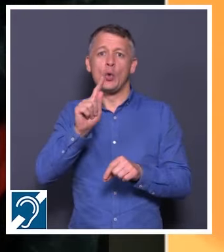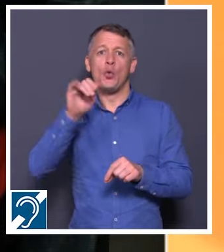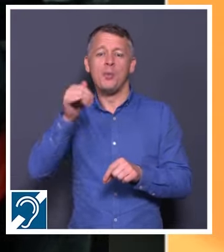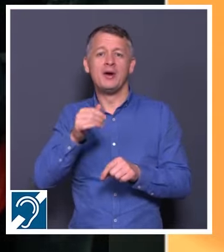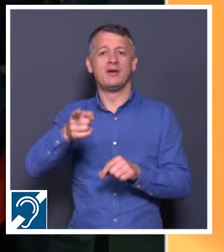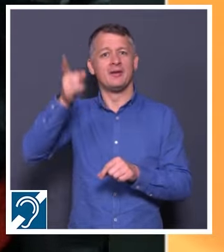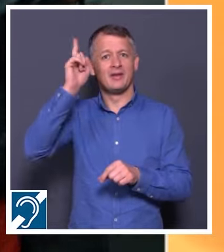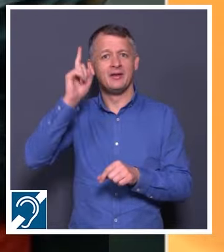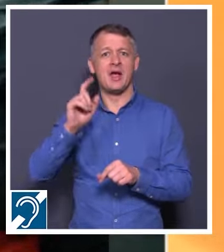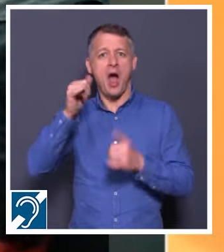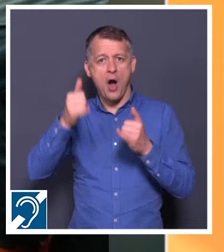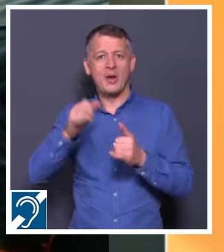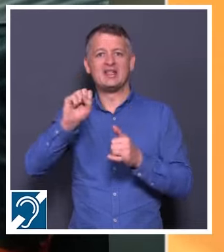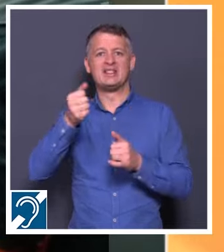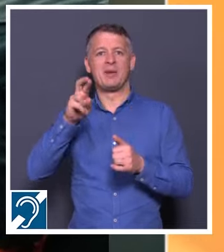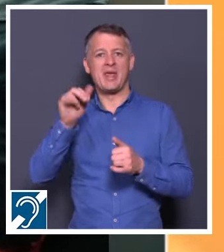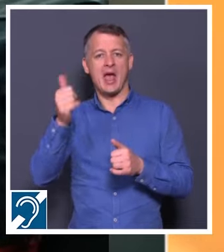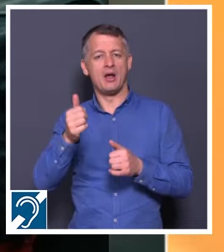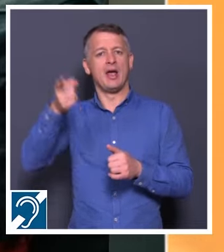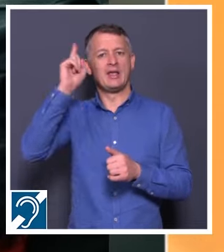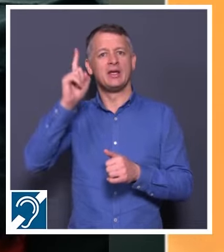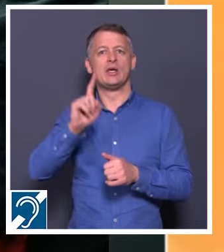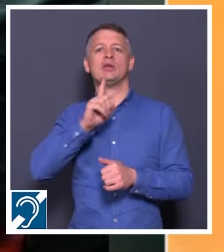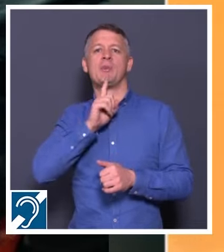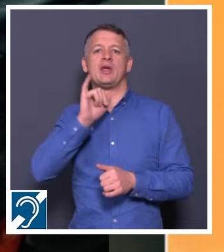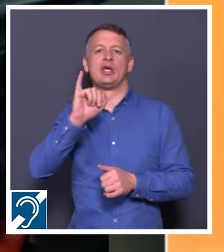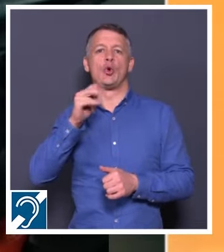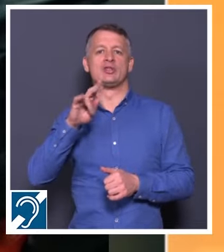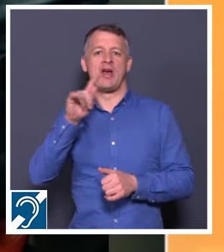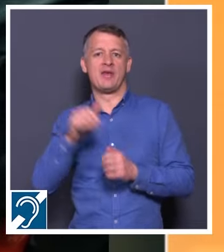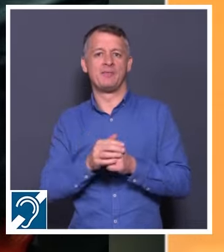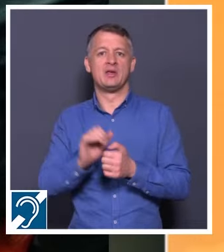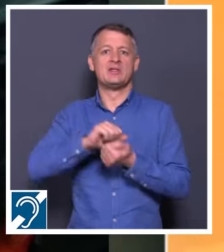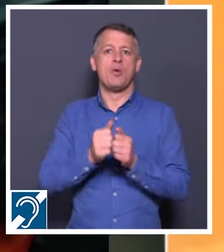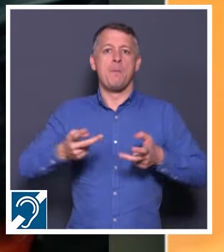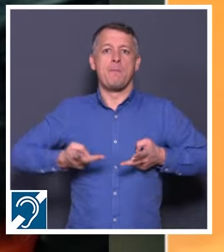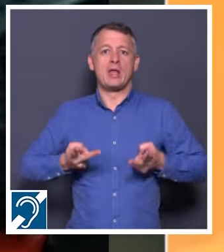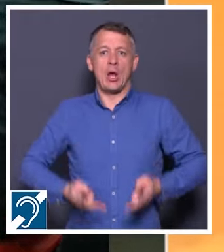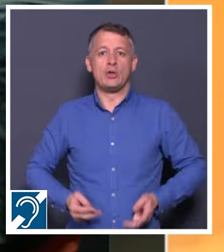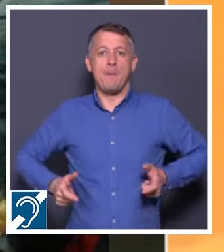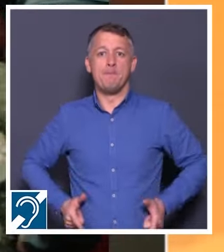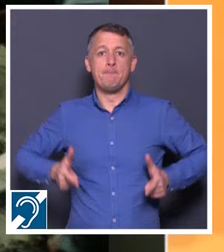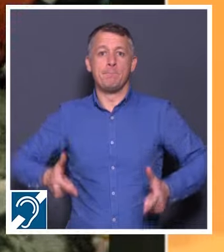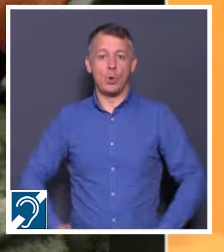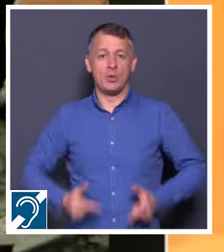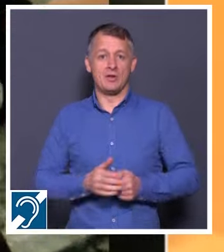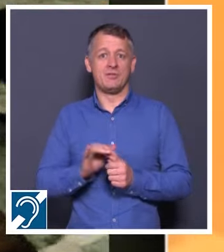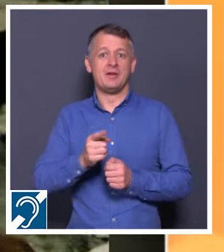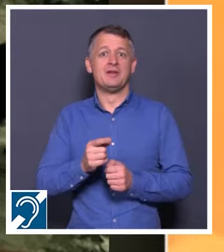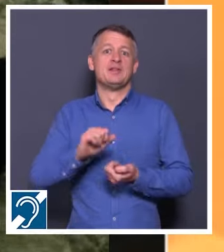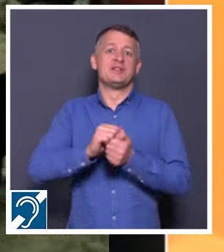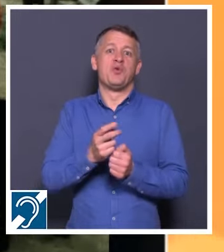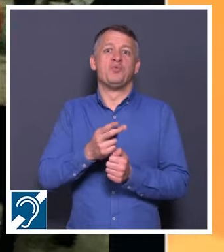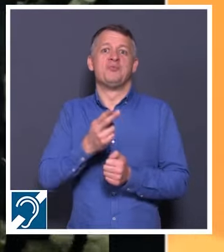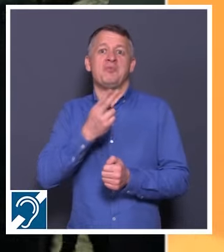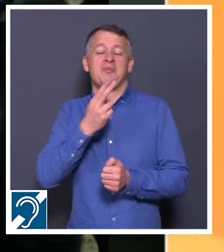Serbie, fosta Iugoslavie. Nu mai vorbesc de blugii care costau enorm. Adică dacă pui prețul pachetului de țigări Kent de atunci